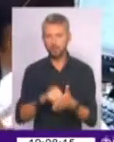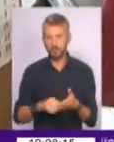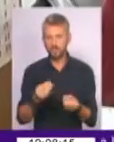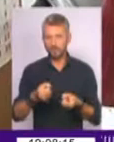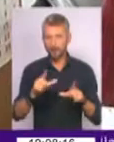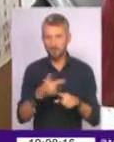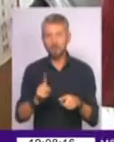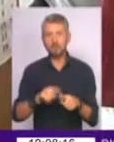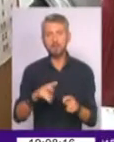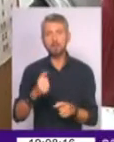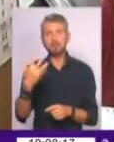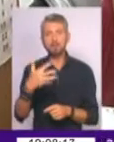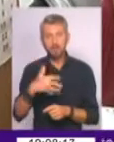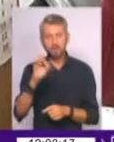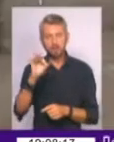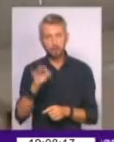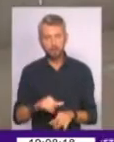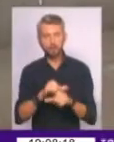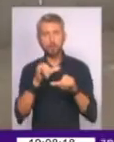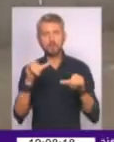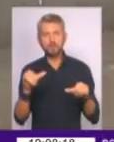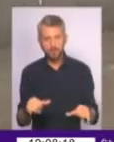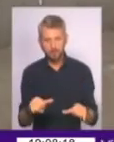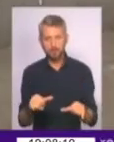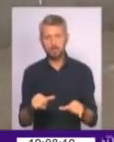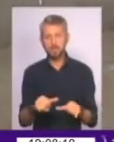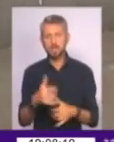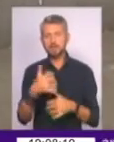на 50% зростання середньомісячних зарплат за 3 роки.